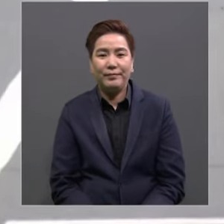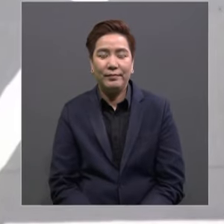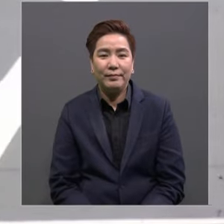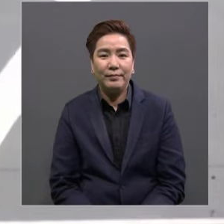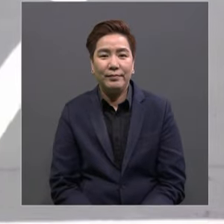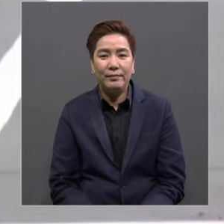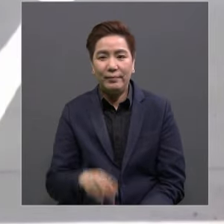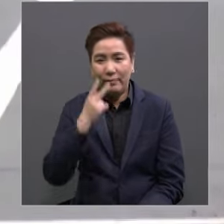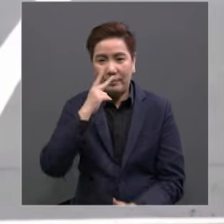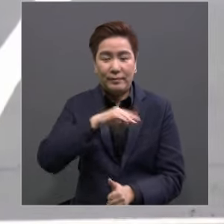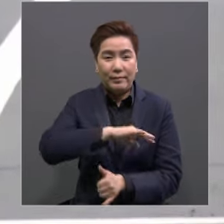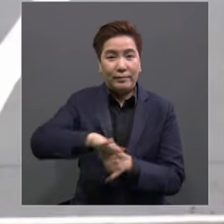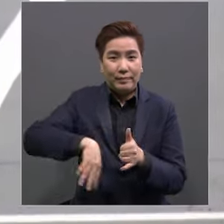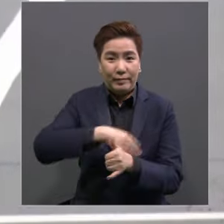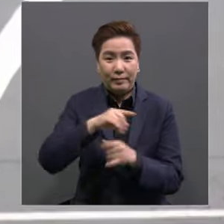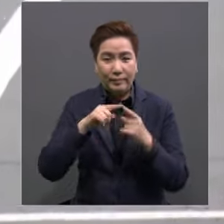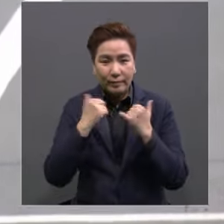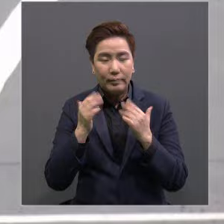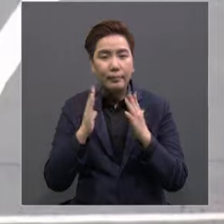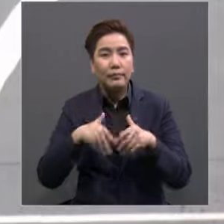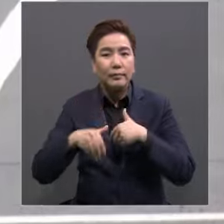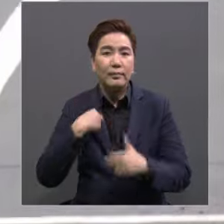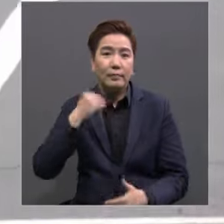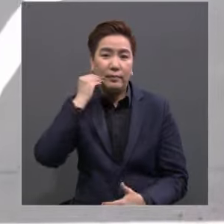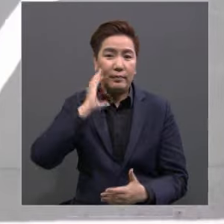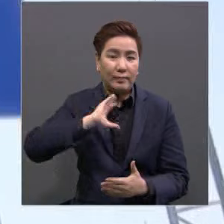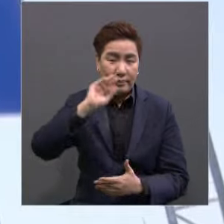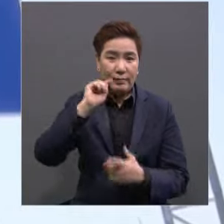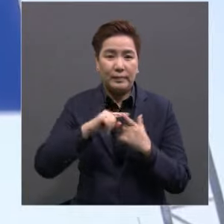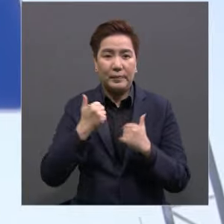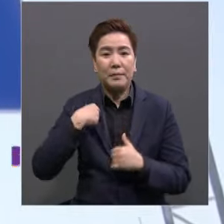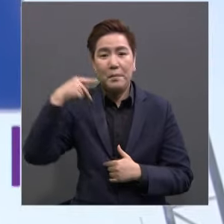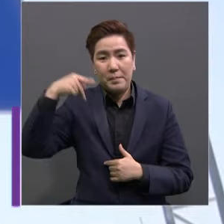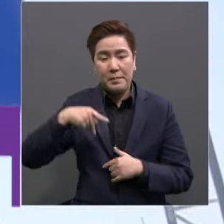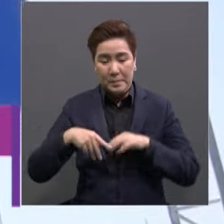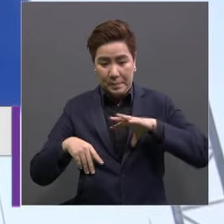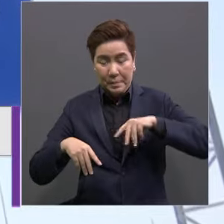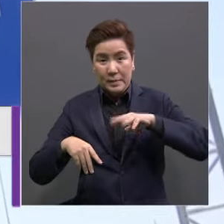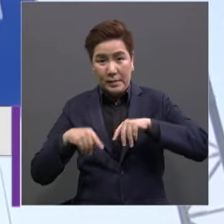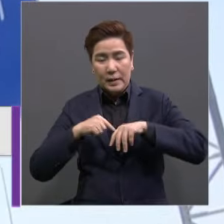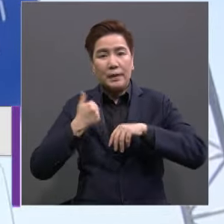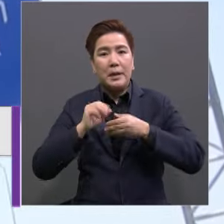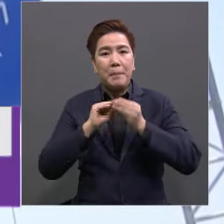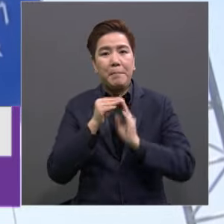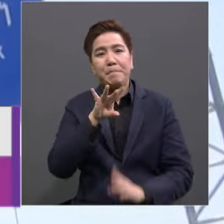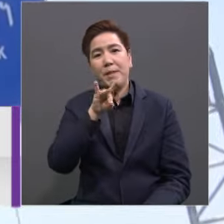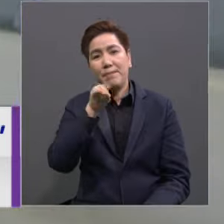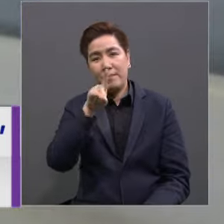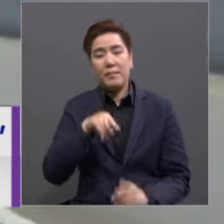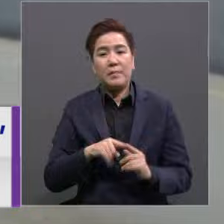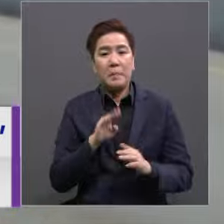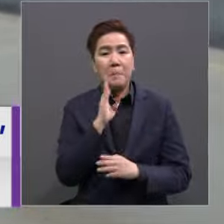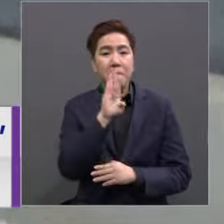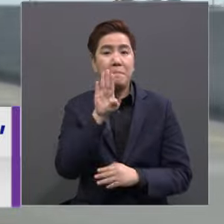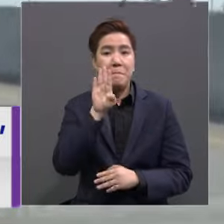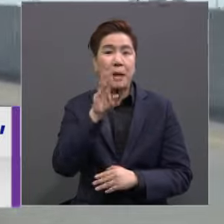โดยบรรยากาศในขณะนี้นะครับการเดินทางของประชาชนที่ใช้เส้นทางหลวงพิเศษระหว่างเมืองหมายเลข81บางใหญ่กาญจนบุรี